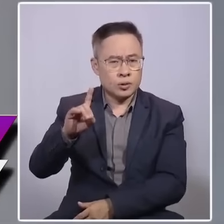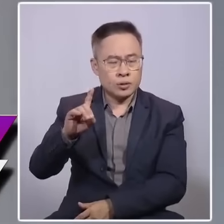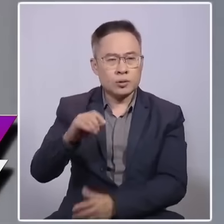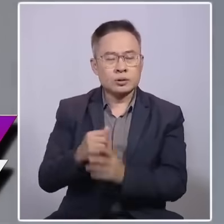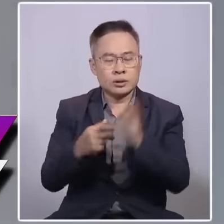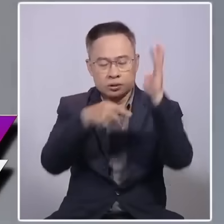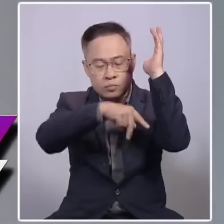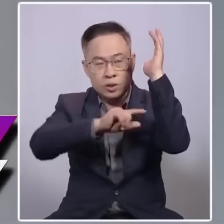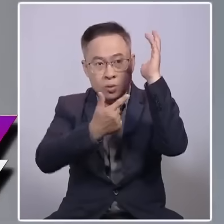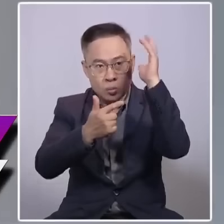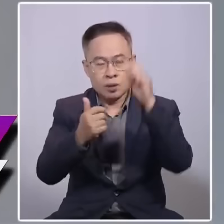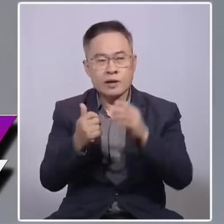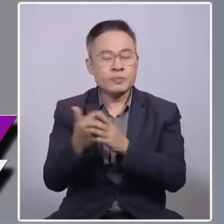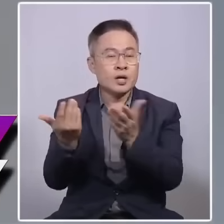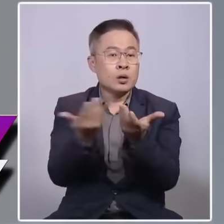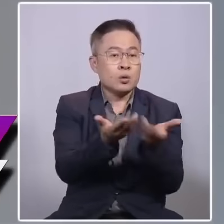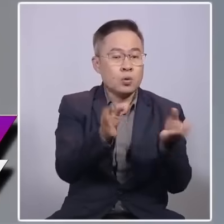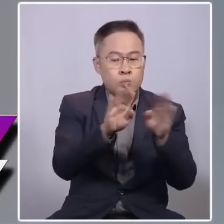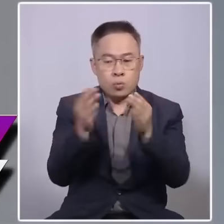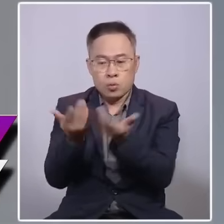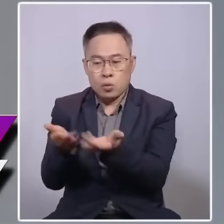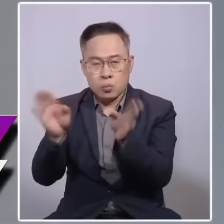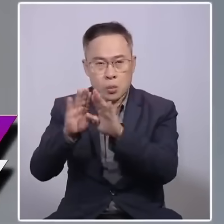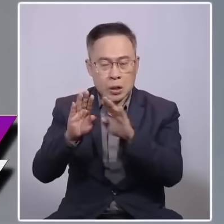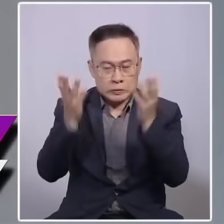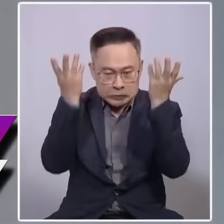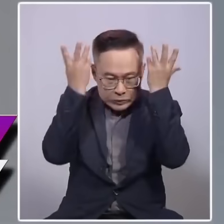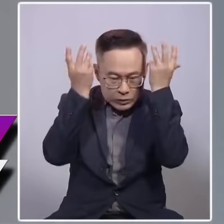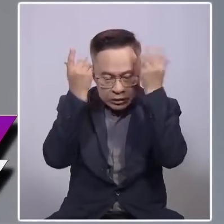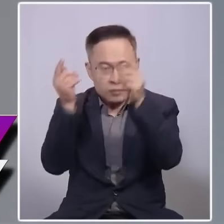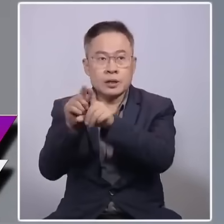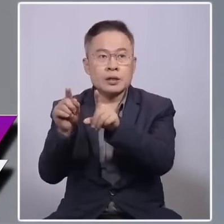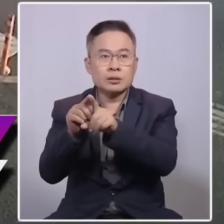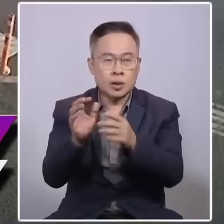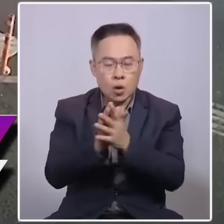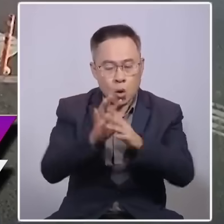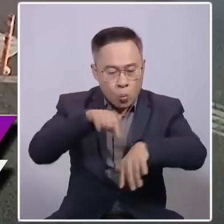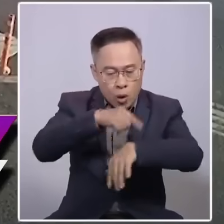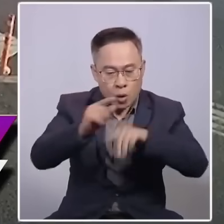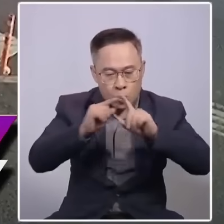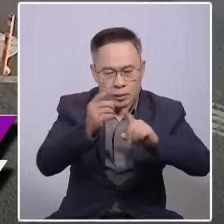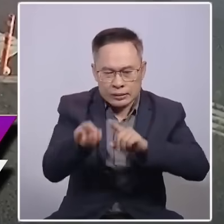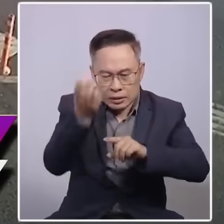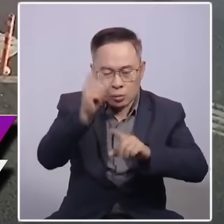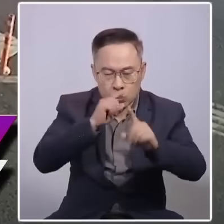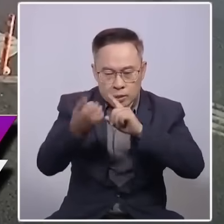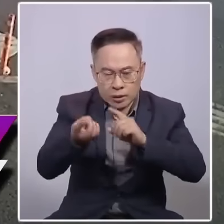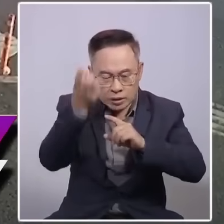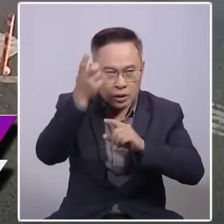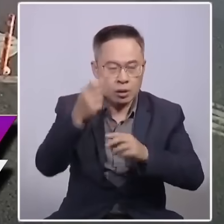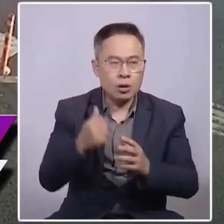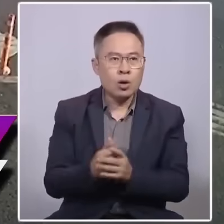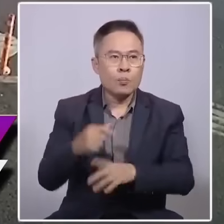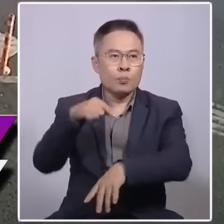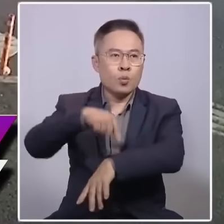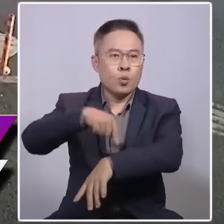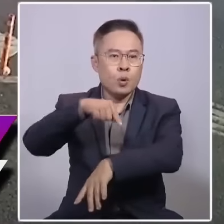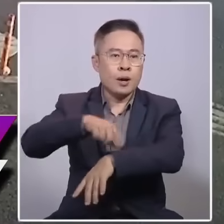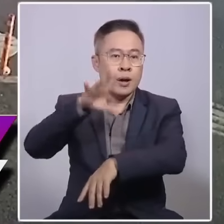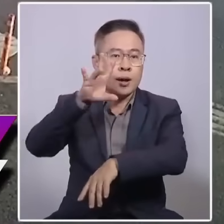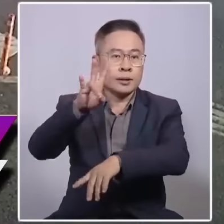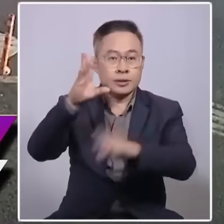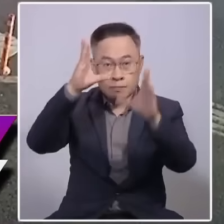ว่าครอบครัวของทั้งคู่นี่ค่อนข้างเครียดนะคะใช้เวลาคุยกันอยู่ไม่นานค่ะกระทั่งประมาณสัก 19 10